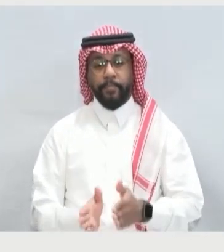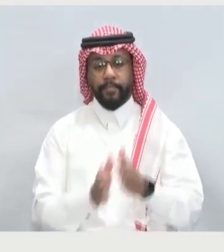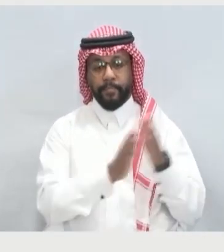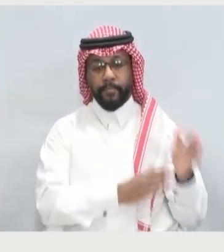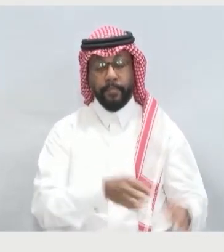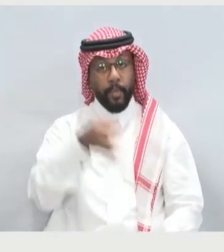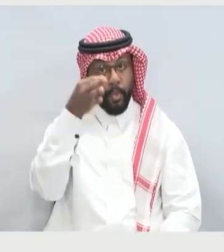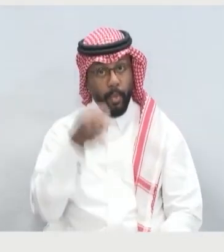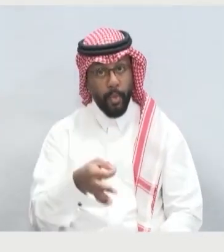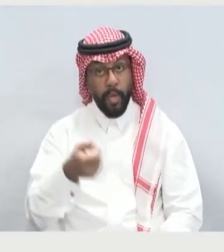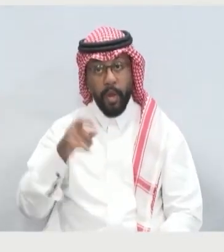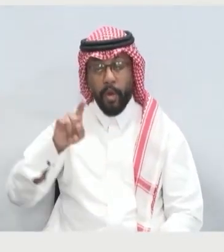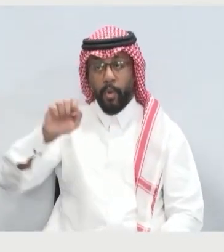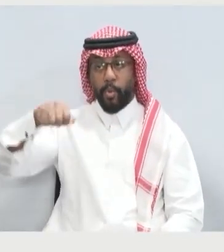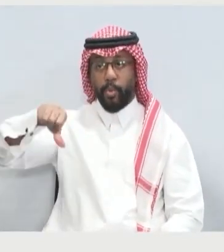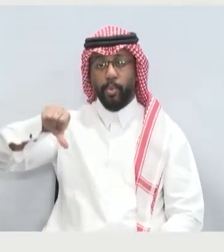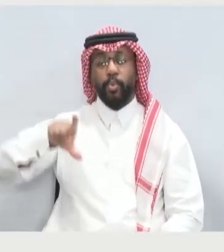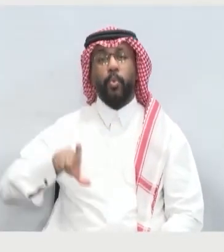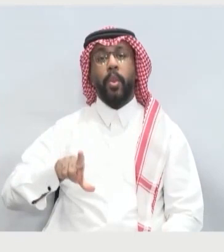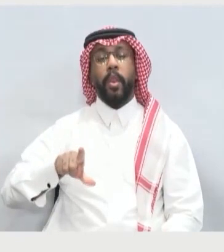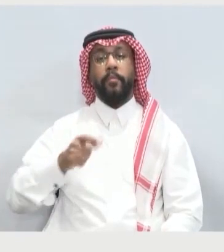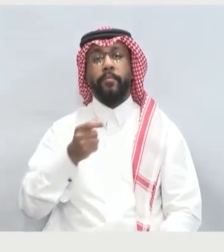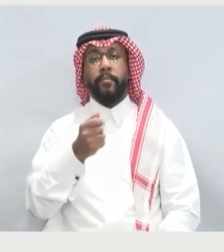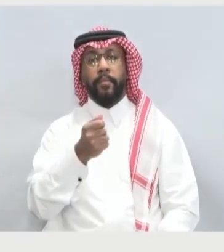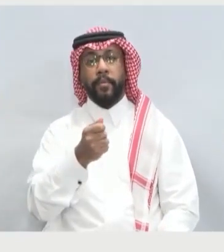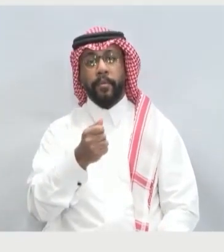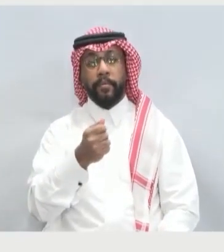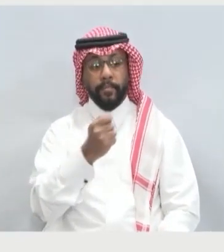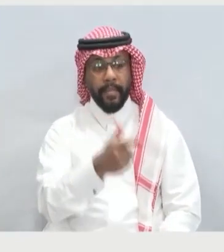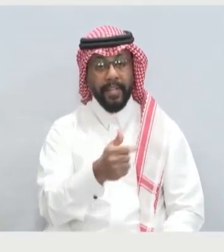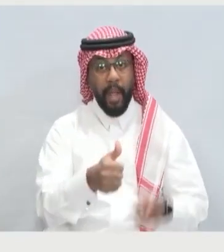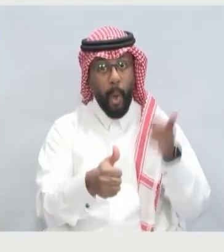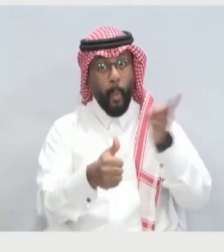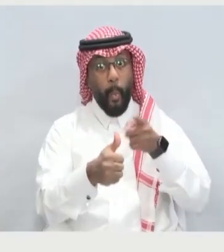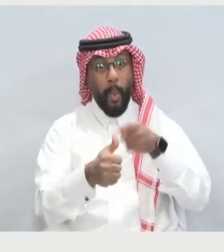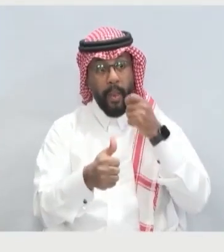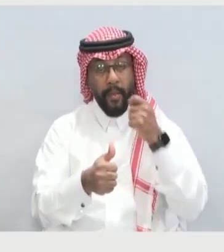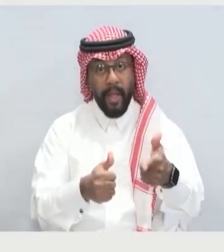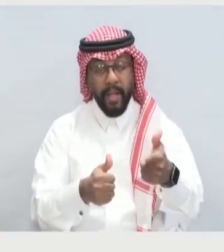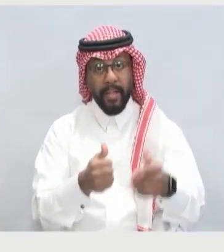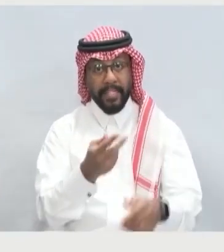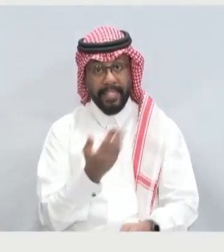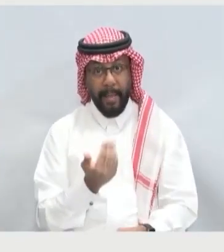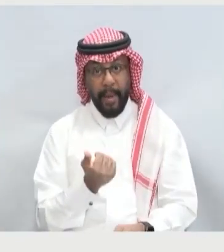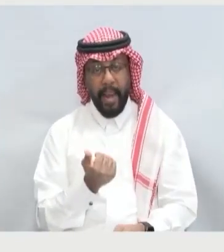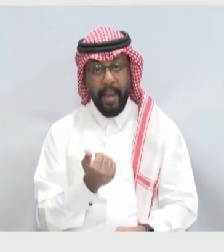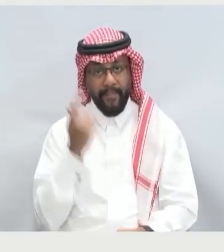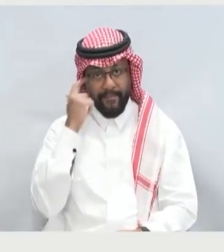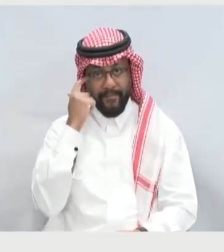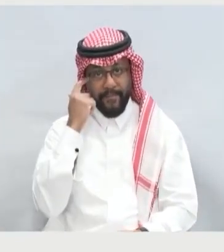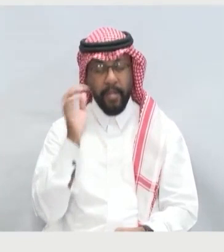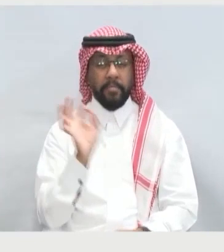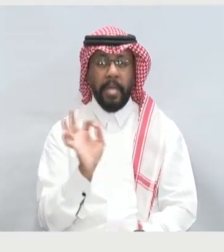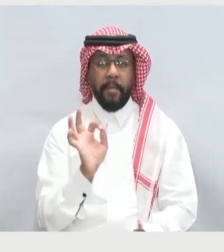بالاصول المتداوله الاخرى هي المصروفات المدفوعه مقدما التي تنشا عند دفع المصروفات قبل حدوثها